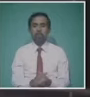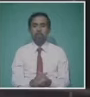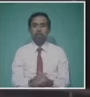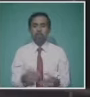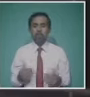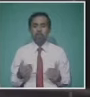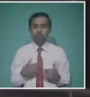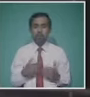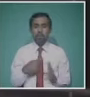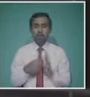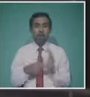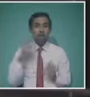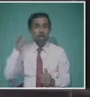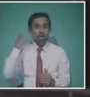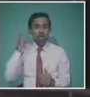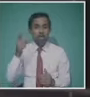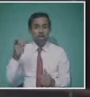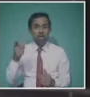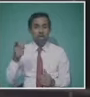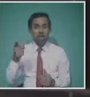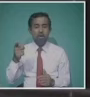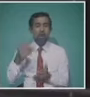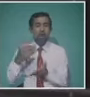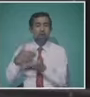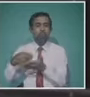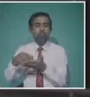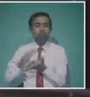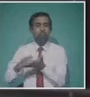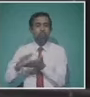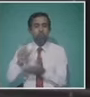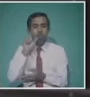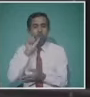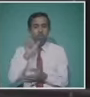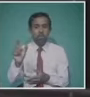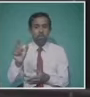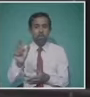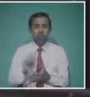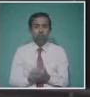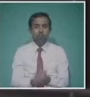अपे रटे गहन उंटती ना तन दिहा बलद्दी